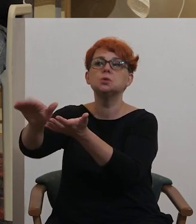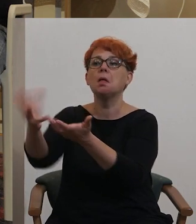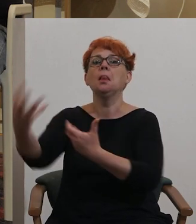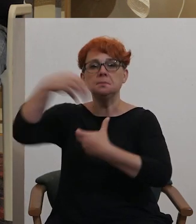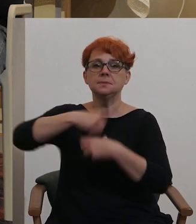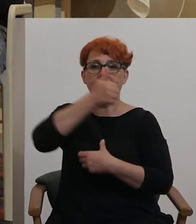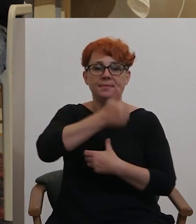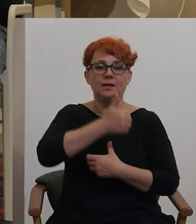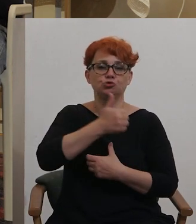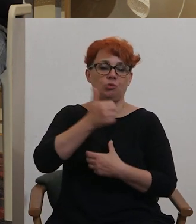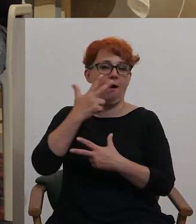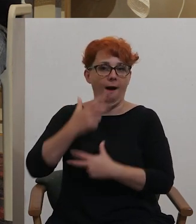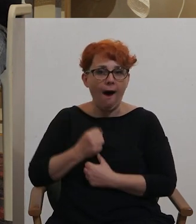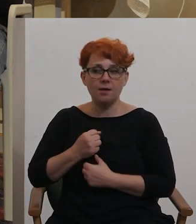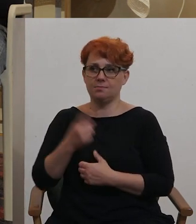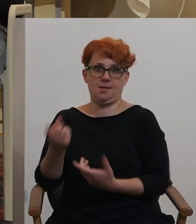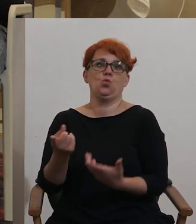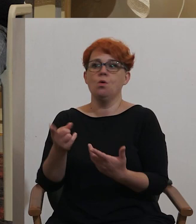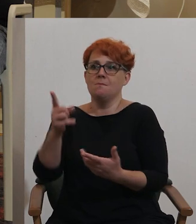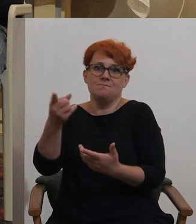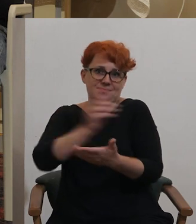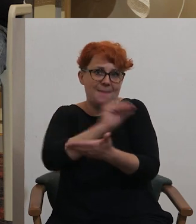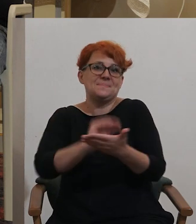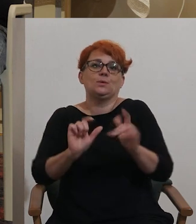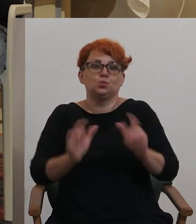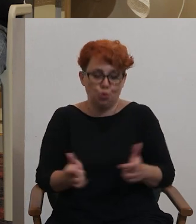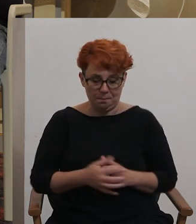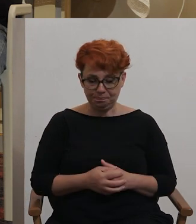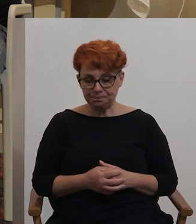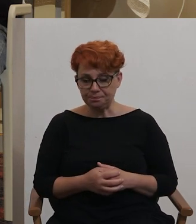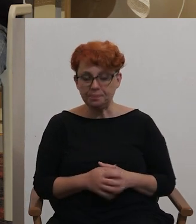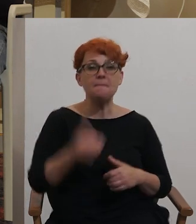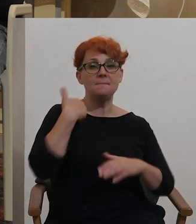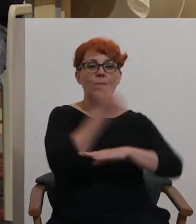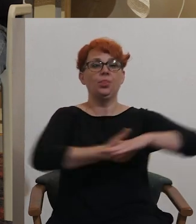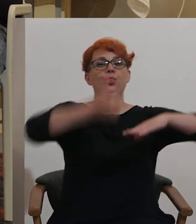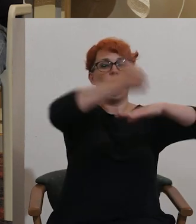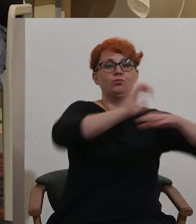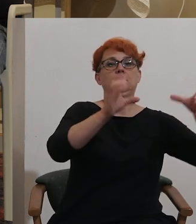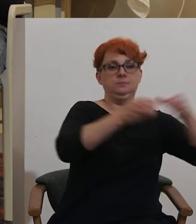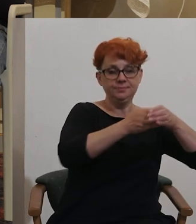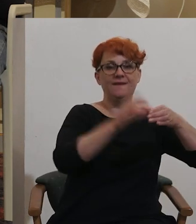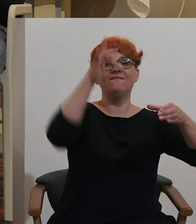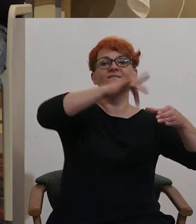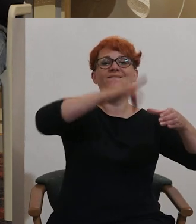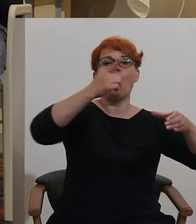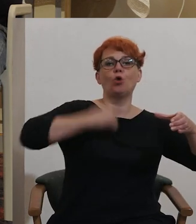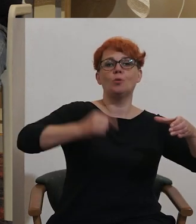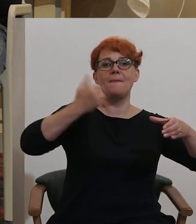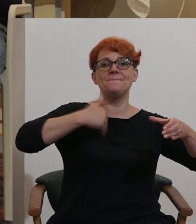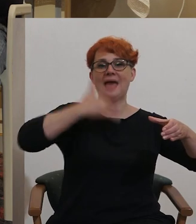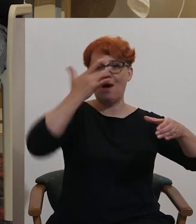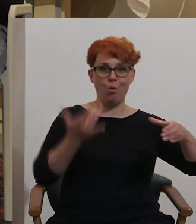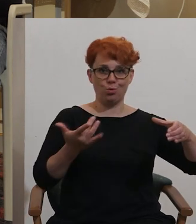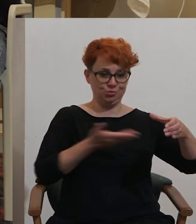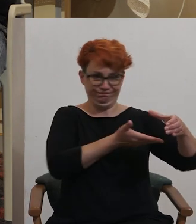pierwszej armii. I on pisze wprost, no pisze tak, że został dowódcą plutonu Białorusinów. Za bardzo po polsku